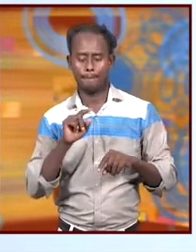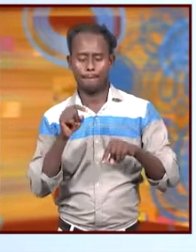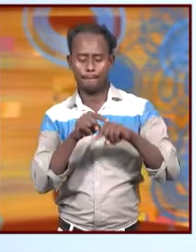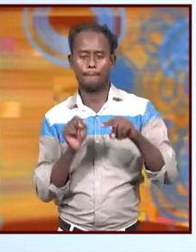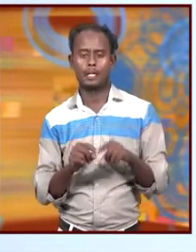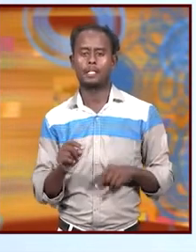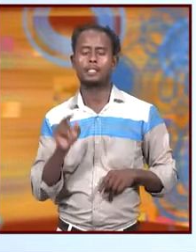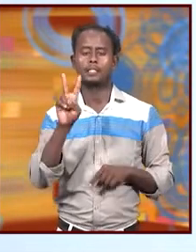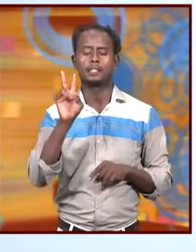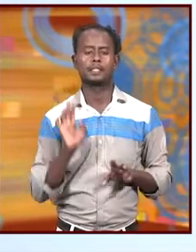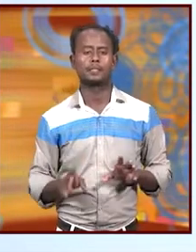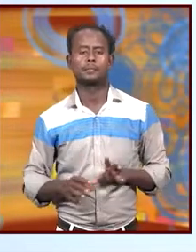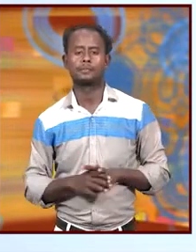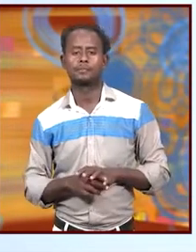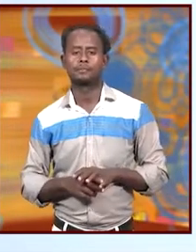200/2.